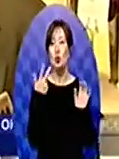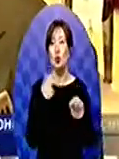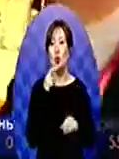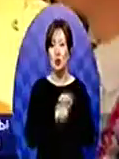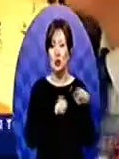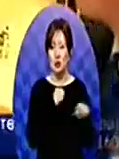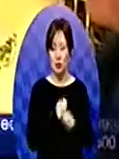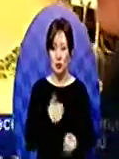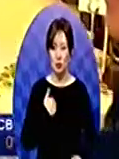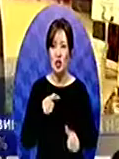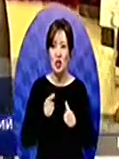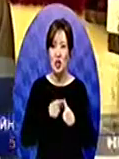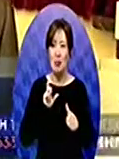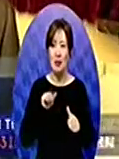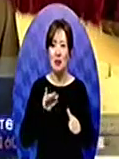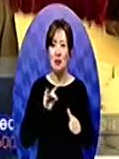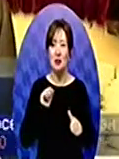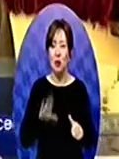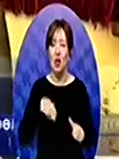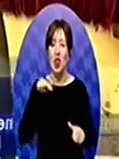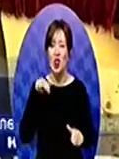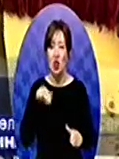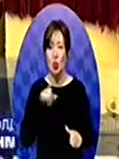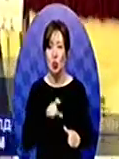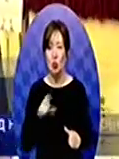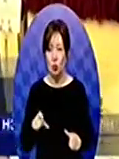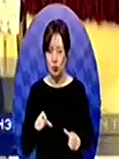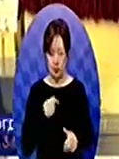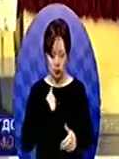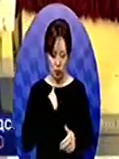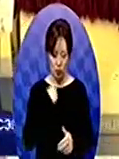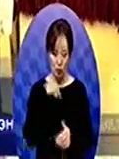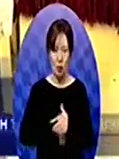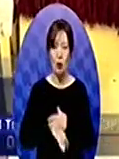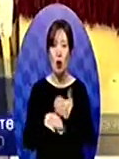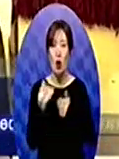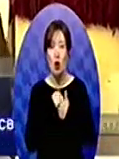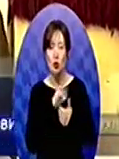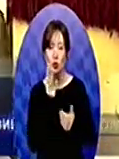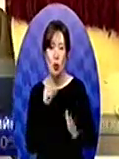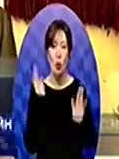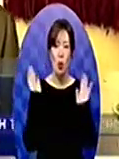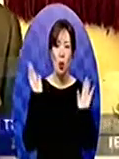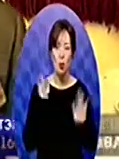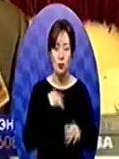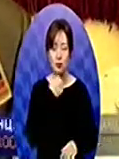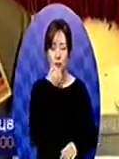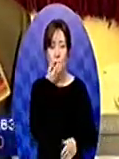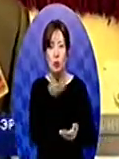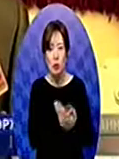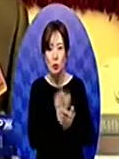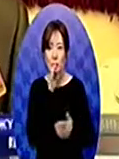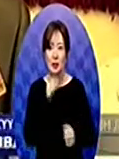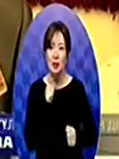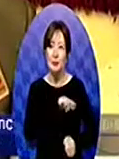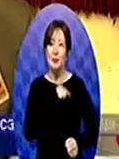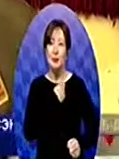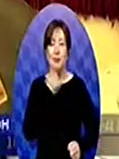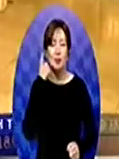хүн. Ийм юмд одоо оролцоод ихэ дуу хоолой чадал чинээгээр хүргээд хүрэх санаатай